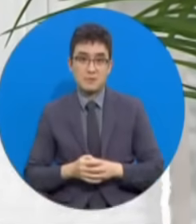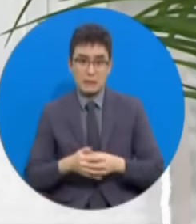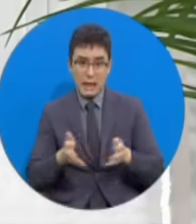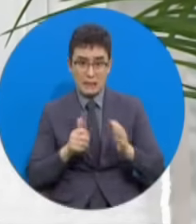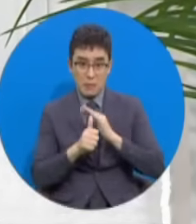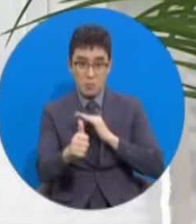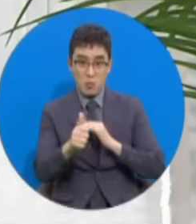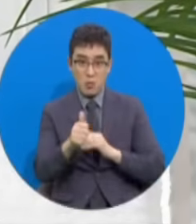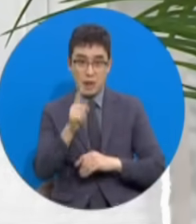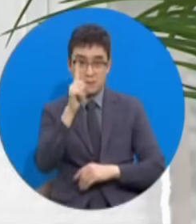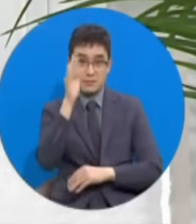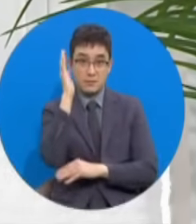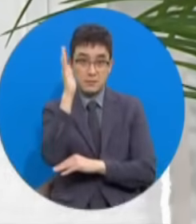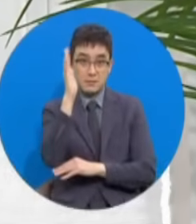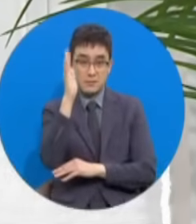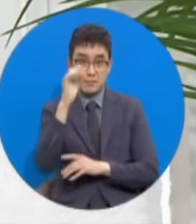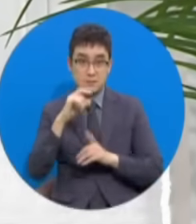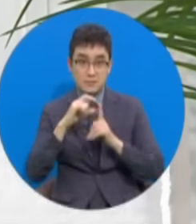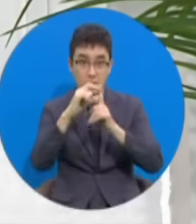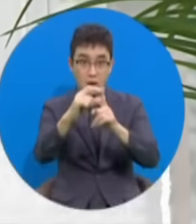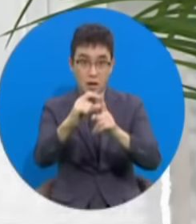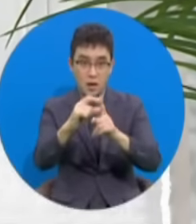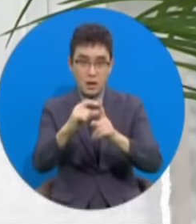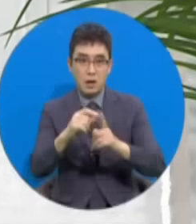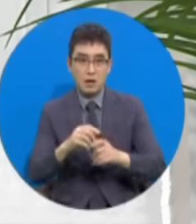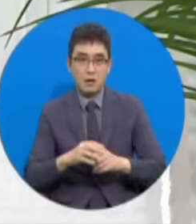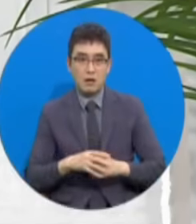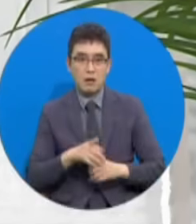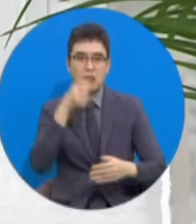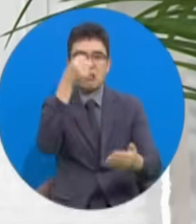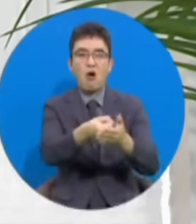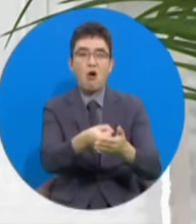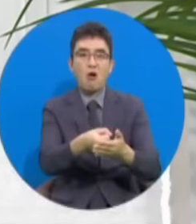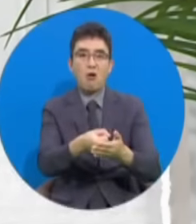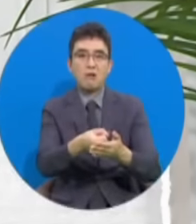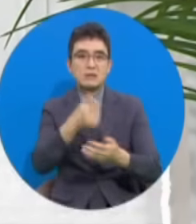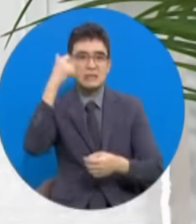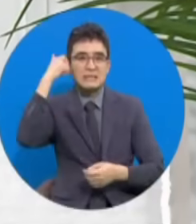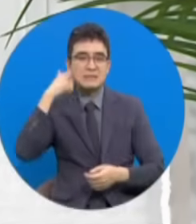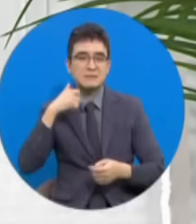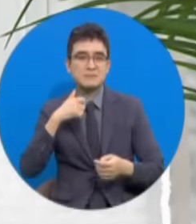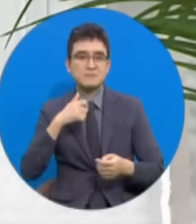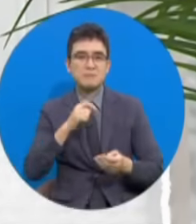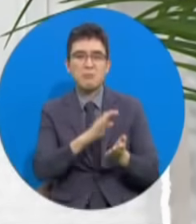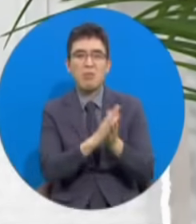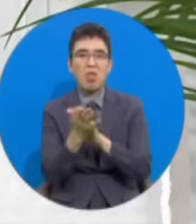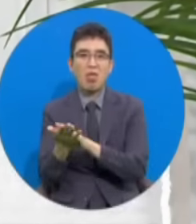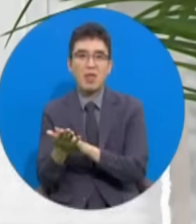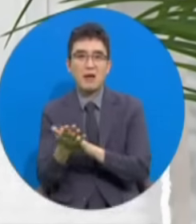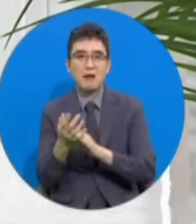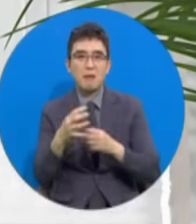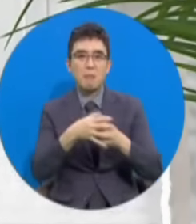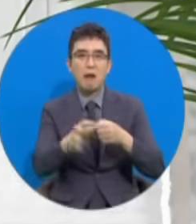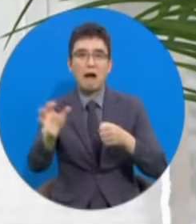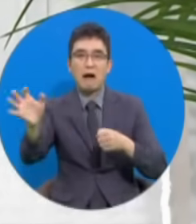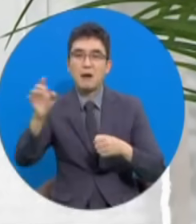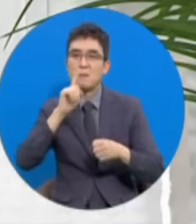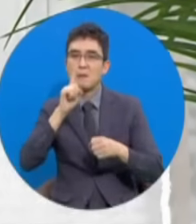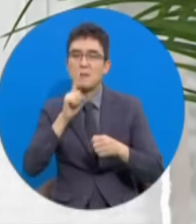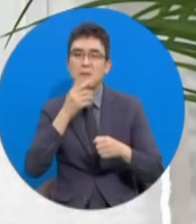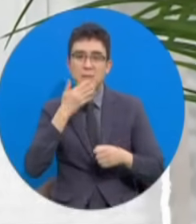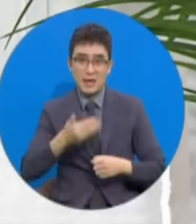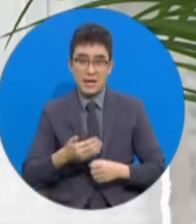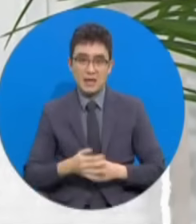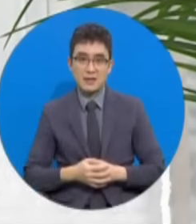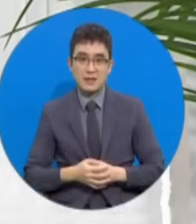만약에 한마디라도 거들게 되면 그것이 이미 답정로 수준으로 변질돼서 왜곡돼서 받아들여질 수가 있고